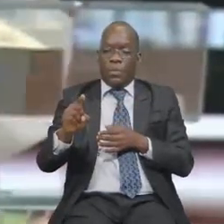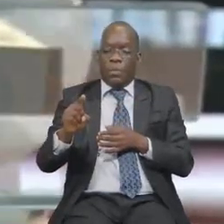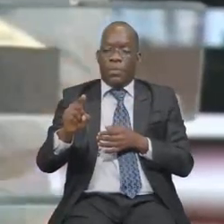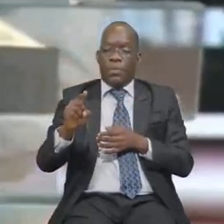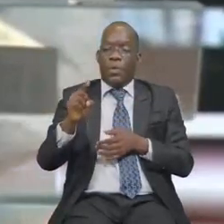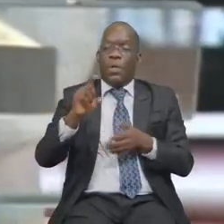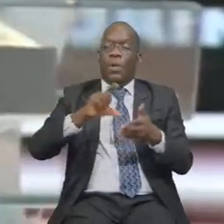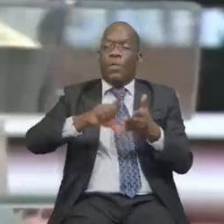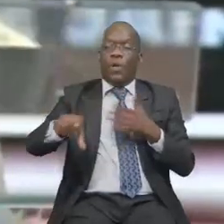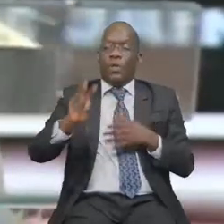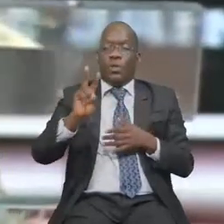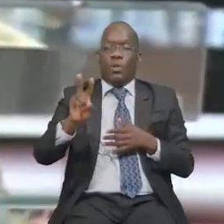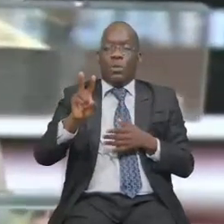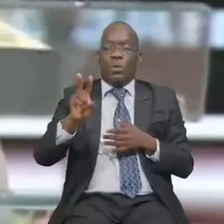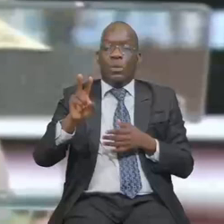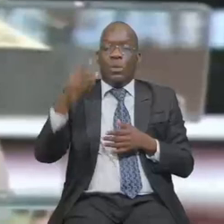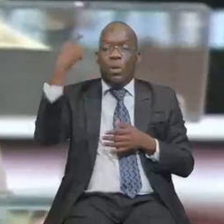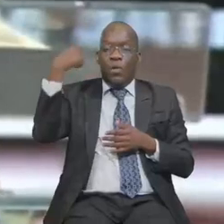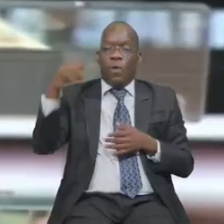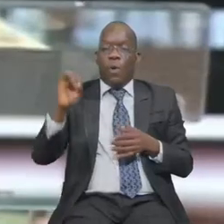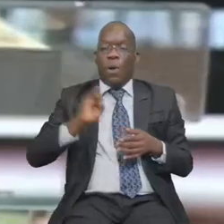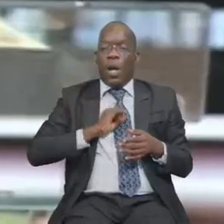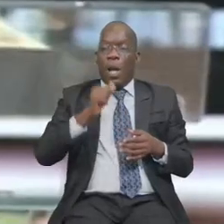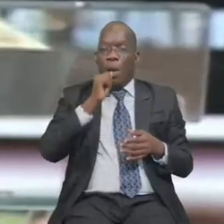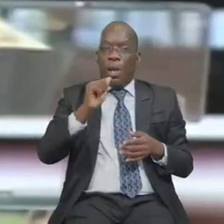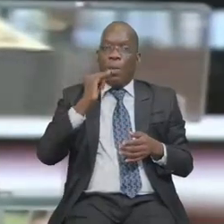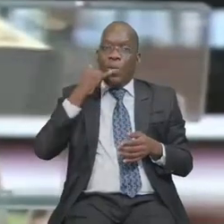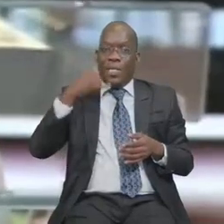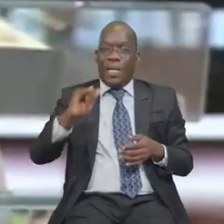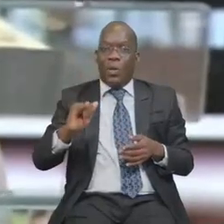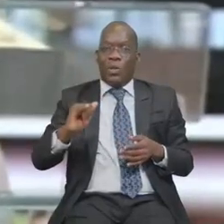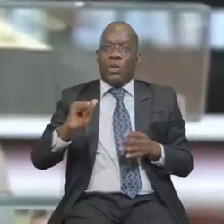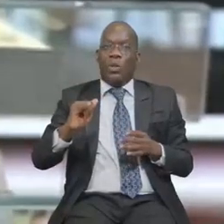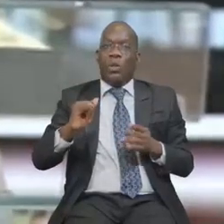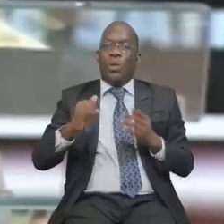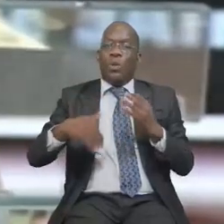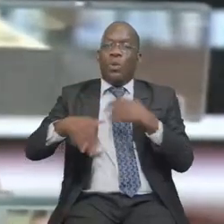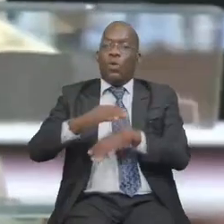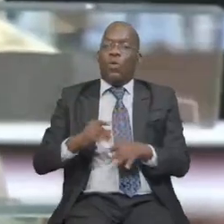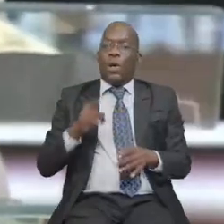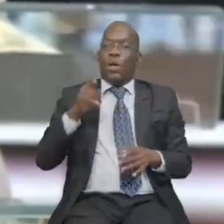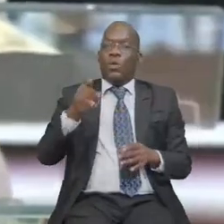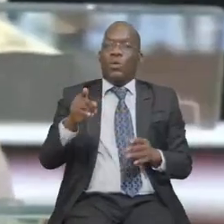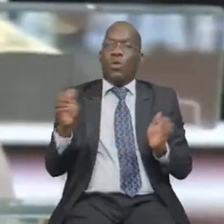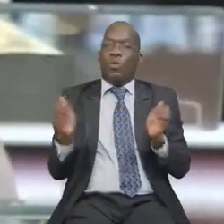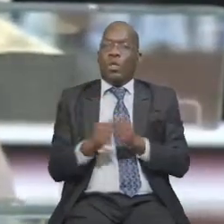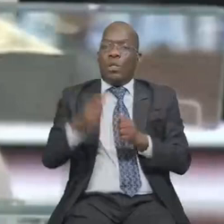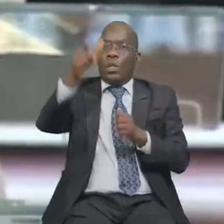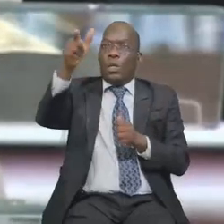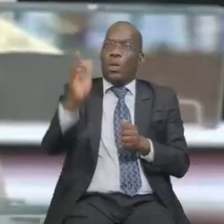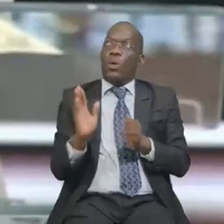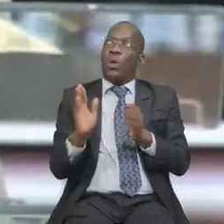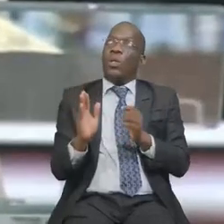2. Car je suis jaloux de vous, d'une jalousie de Dieu, parce que je vous